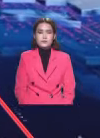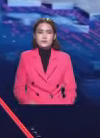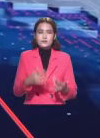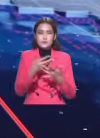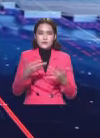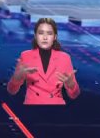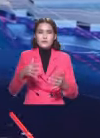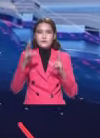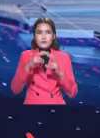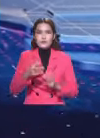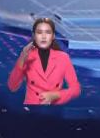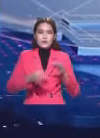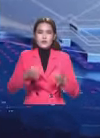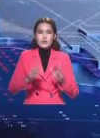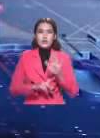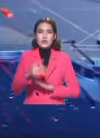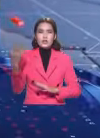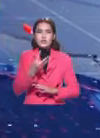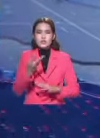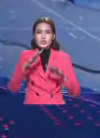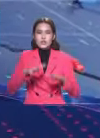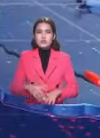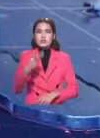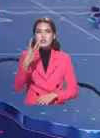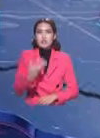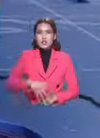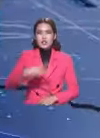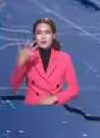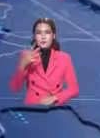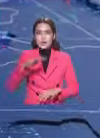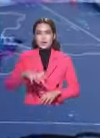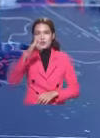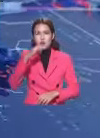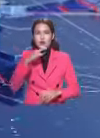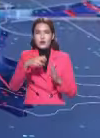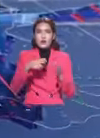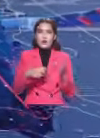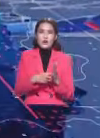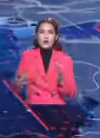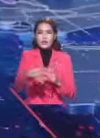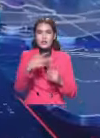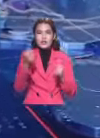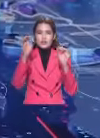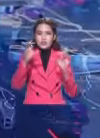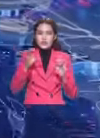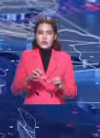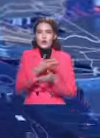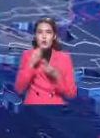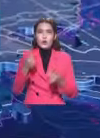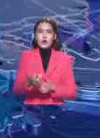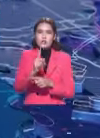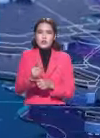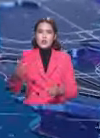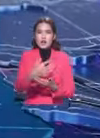досудебное расследование по части 4 статьи 335 Уголовного кодекса Республики Казахстан. Незаконная добыча рыбных ресурсов, других